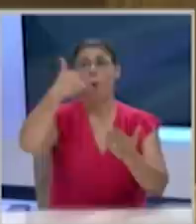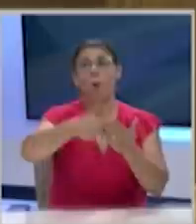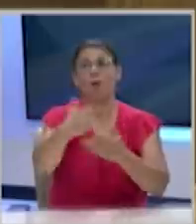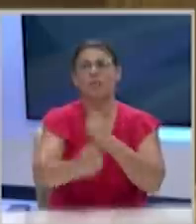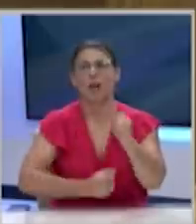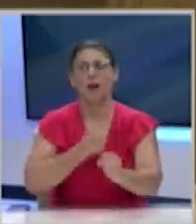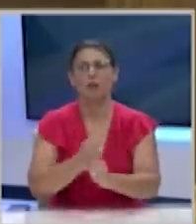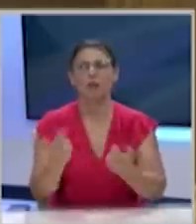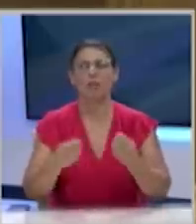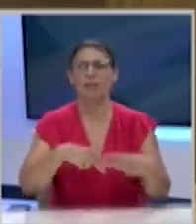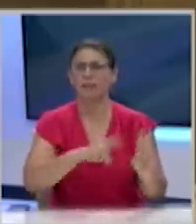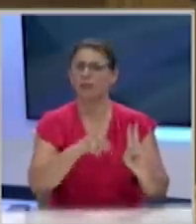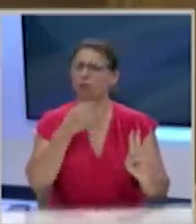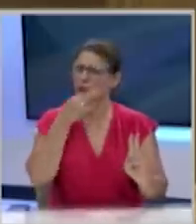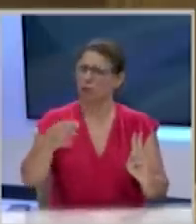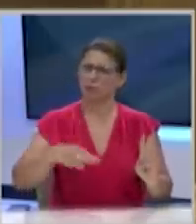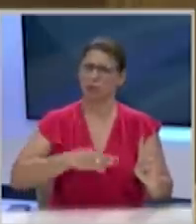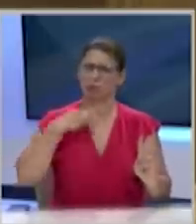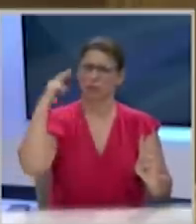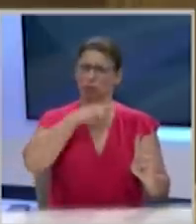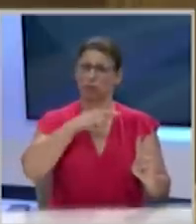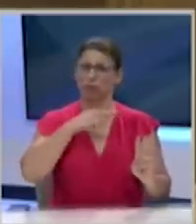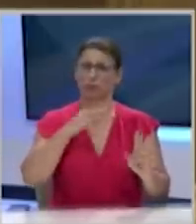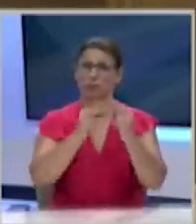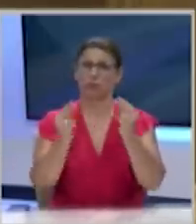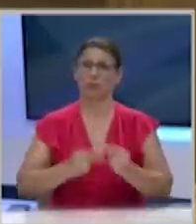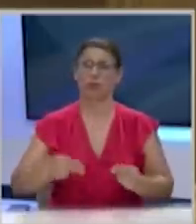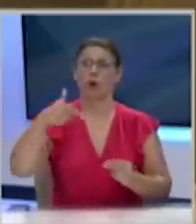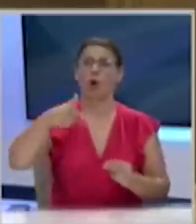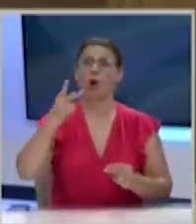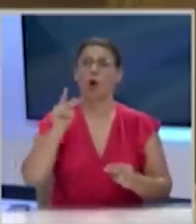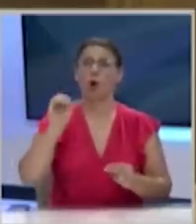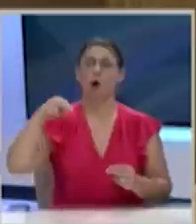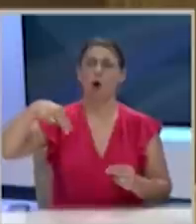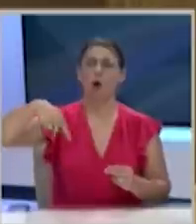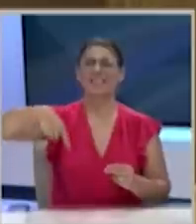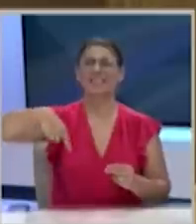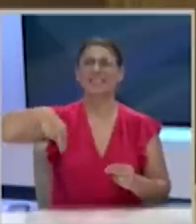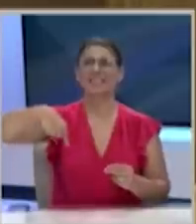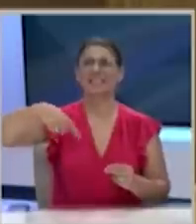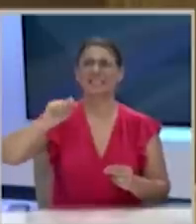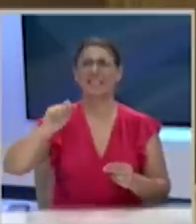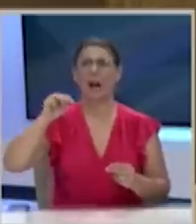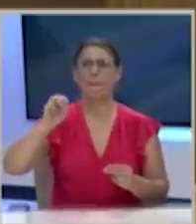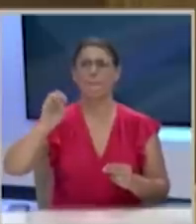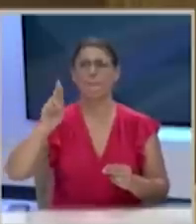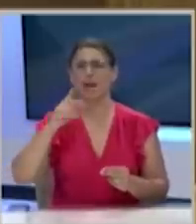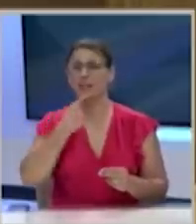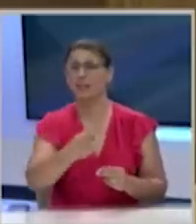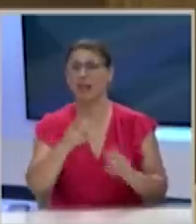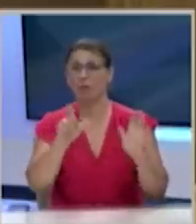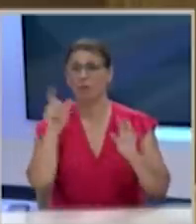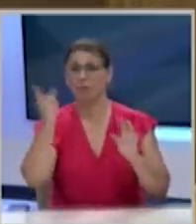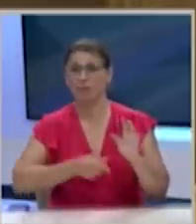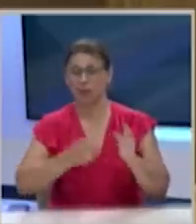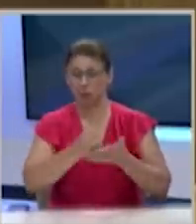δεν υλοποιήθηκε, είπε ο κ. Πρωθυπουργός, το πόρισμα Goldhammer. Τι λέει αυτό? Ότι το 70%